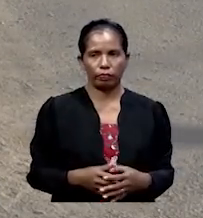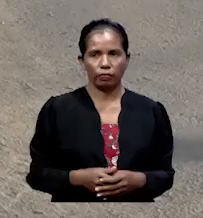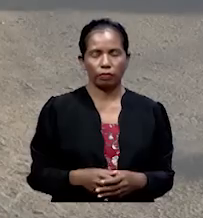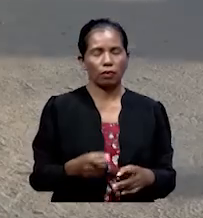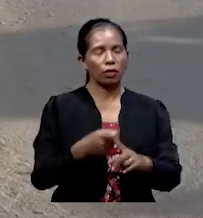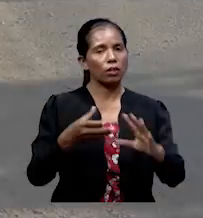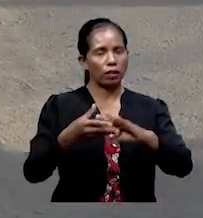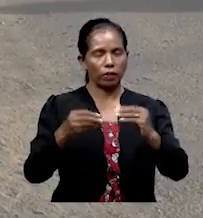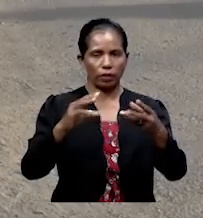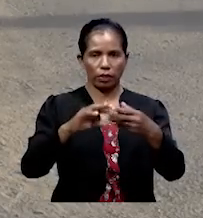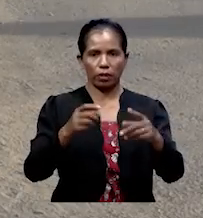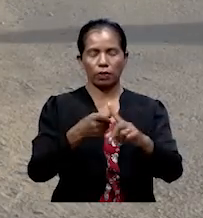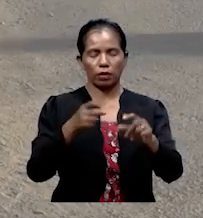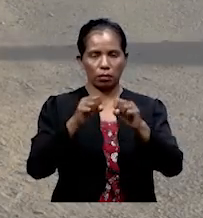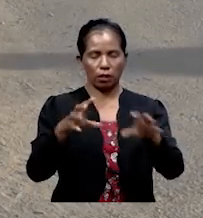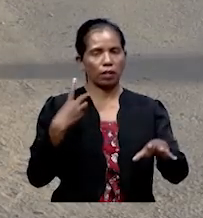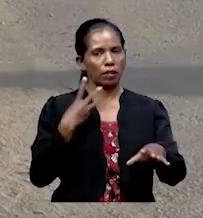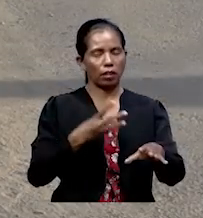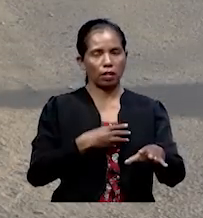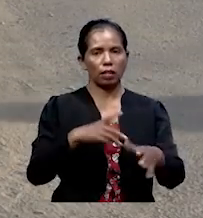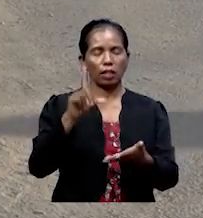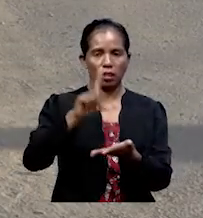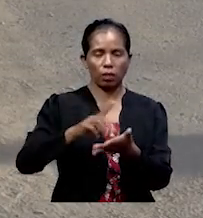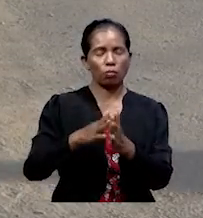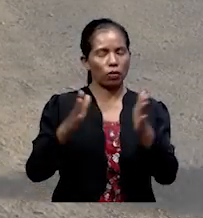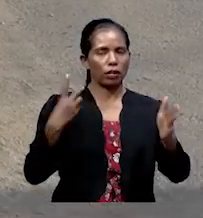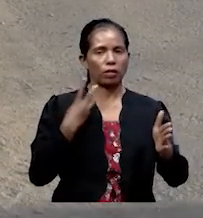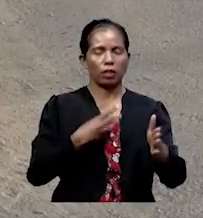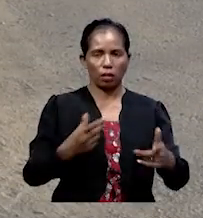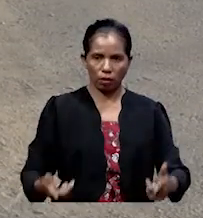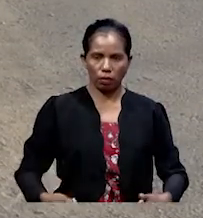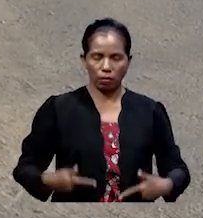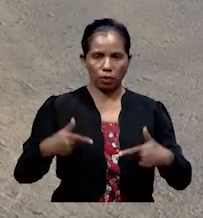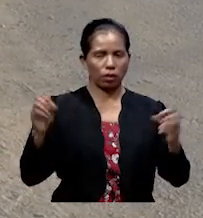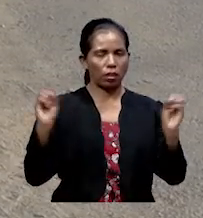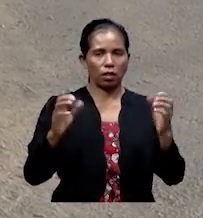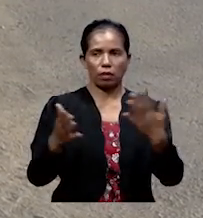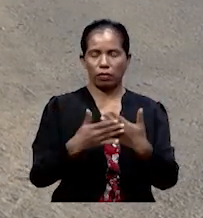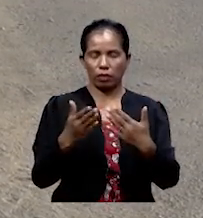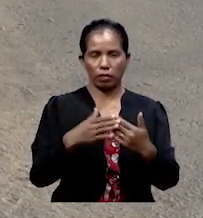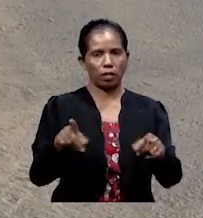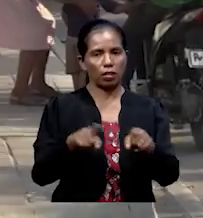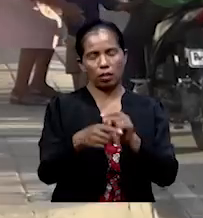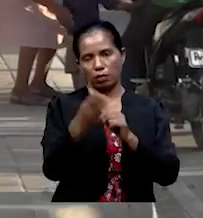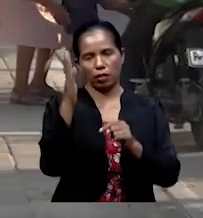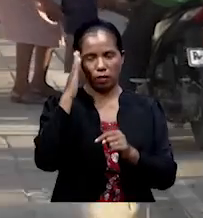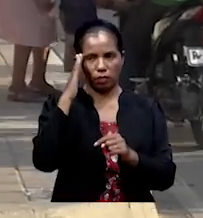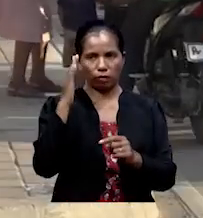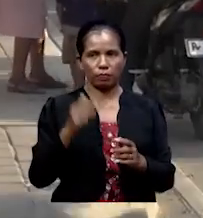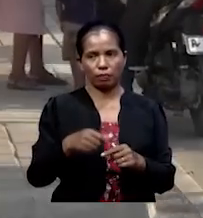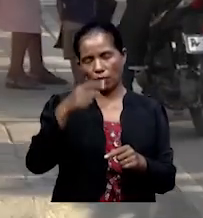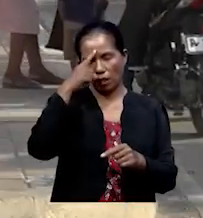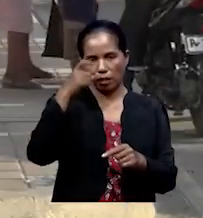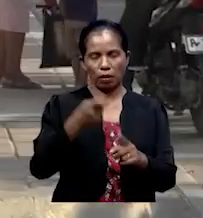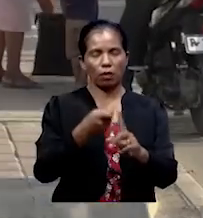Husi story dene, husi kalameita, lisan botida katak. Situasi Moris, la fasil hanesan imaginasaun. Tambe